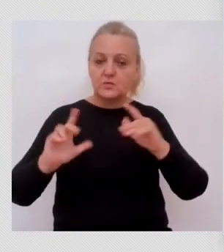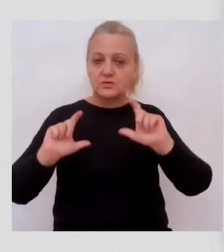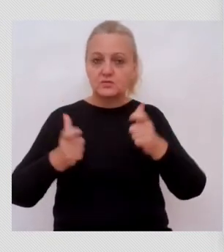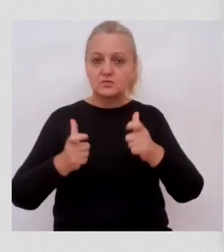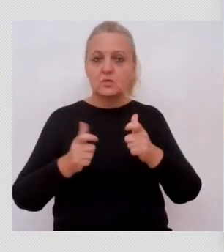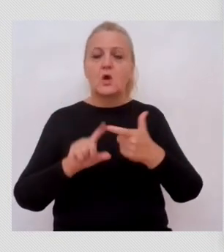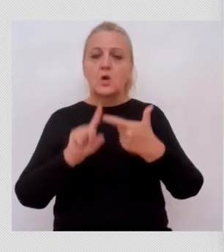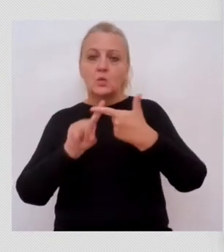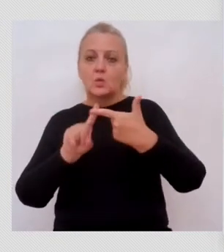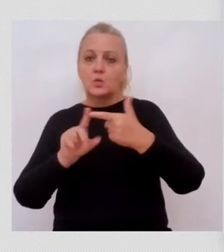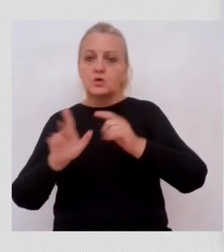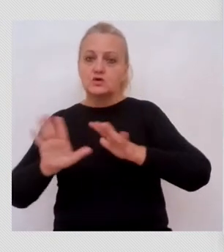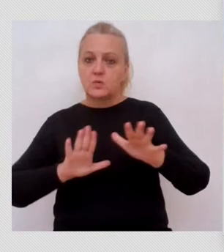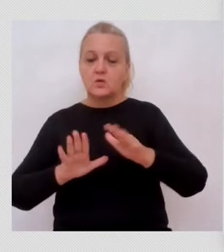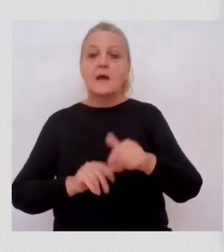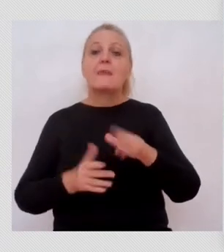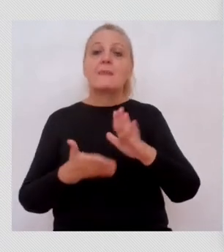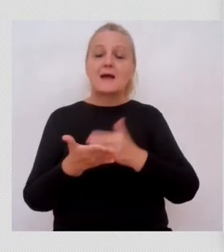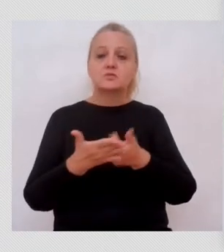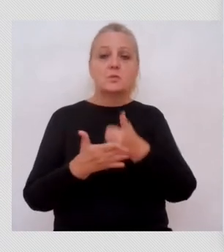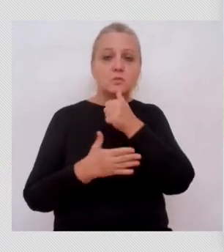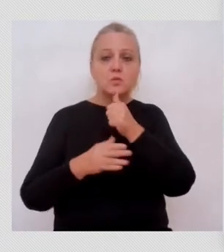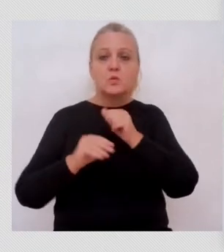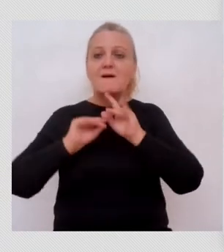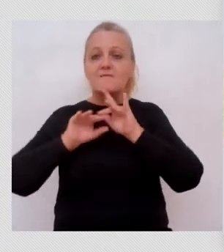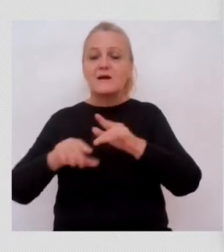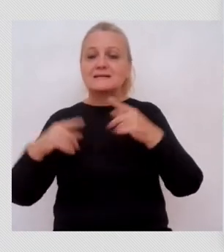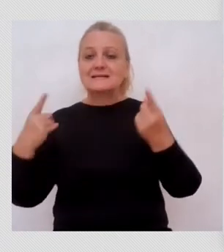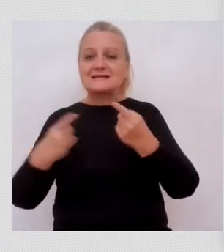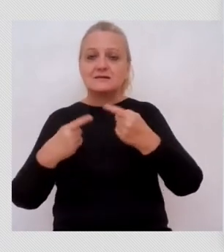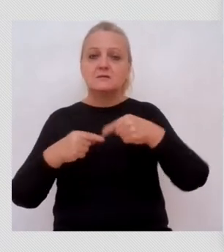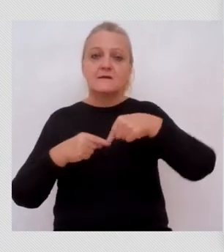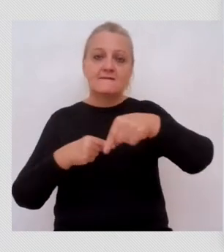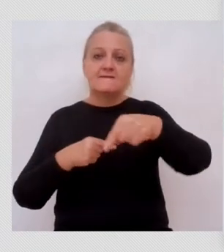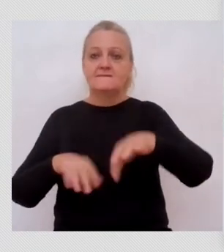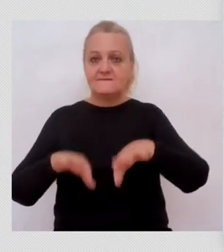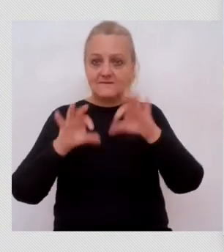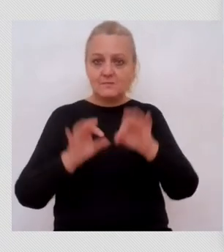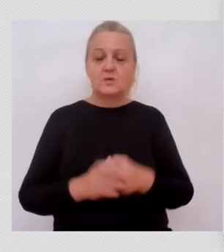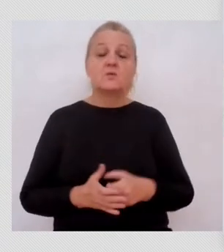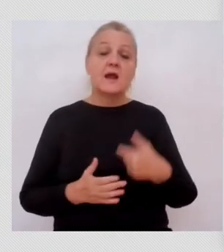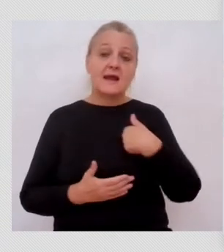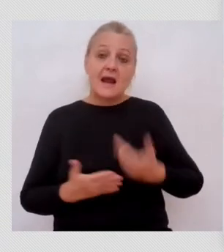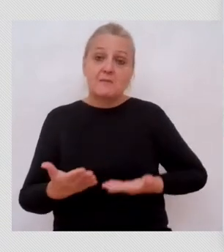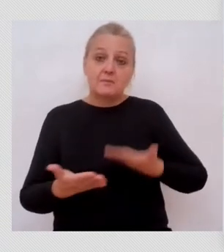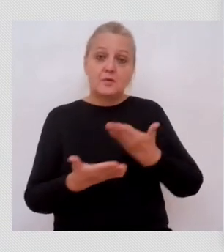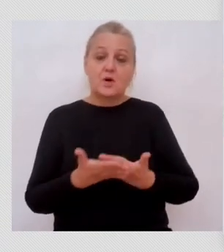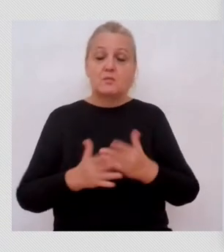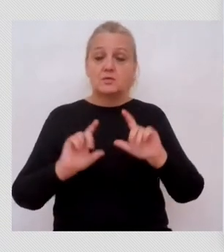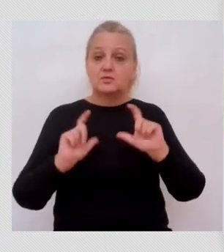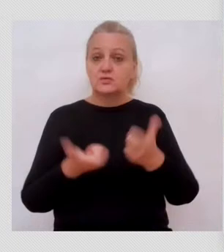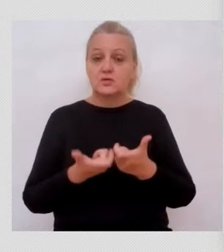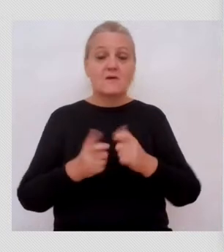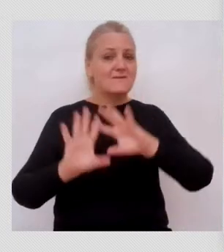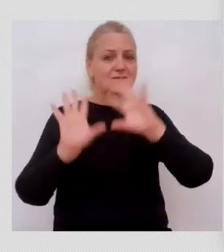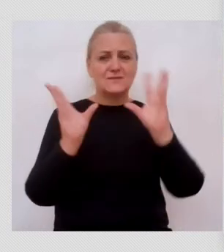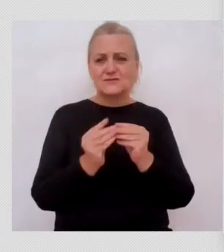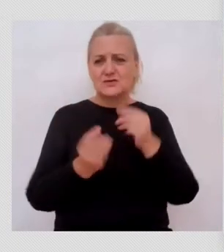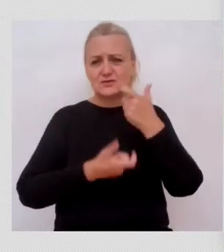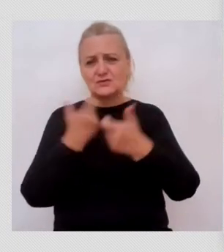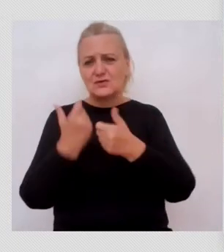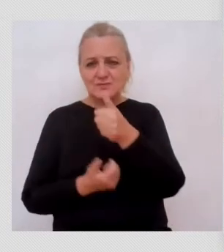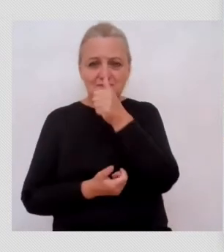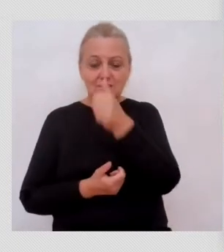wariant drugi, to znaczy próbę wpłynięcia na sytuację w nadchodzących wyborach? Ja bym proponowała, wszystkiego nie zrobimy. W związku